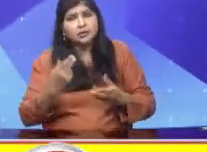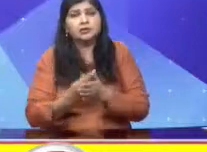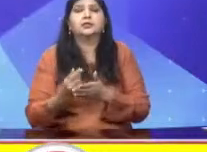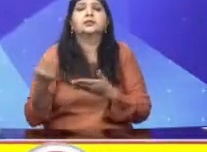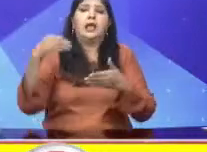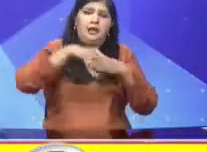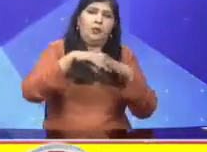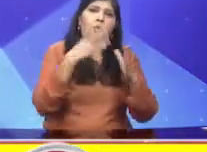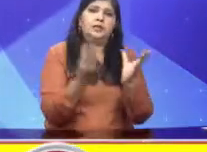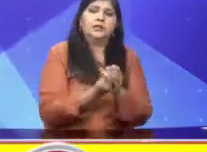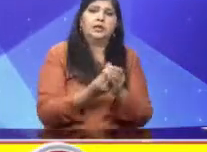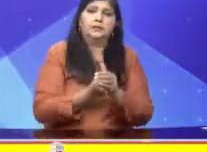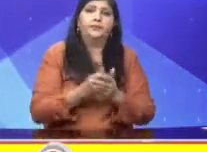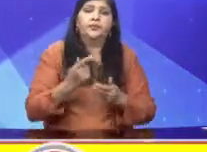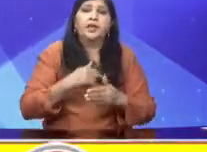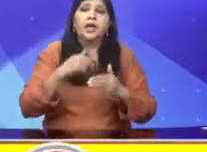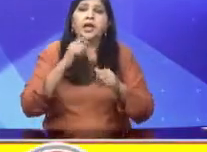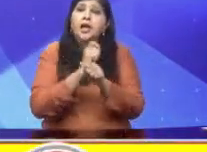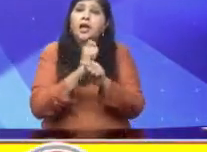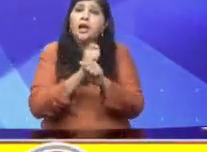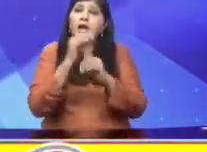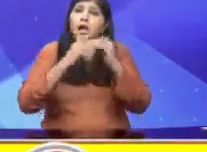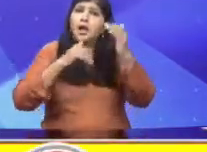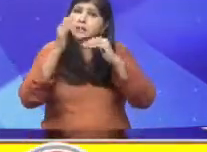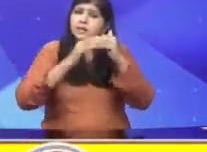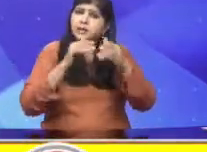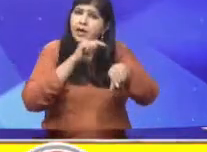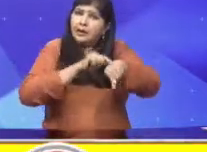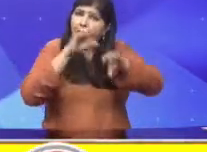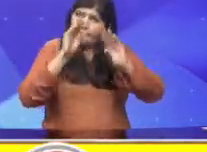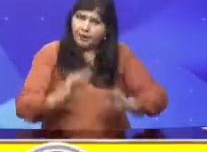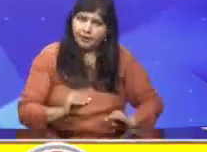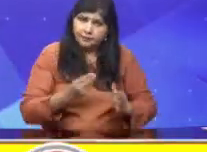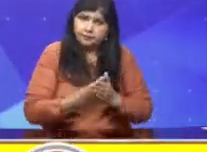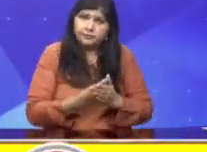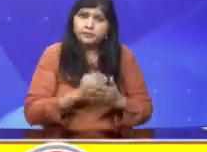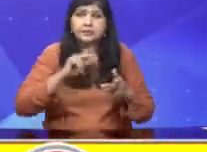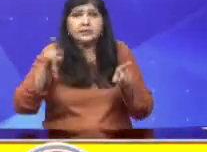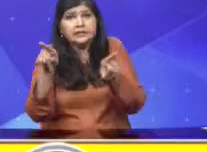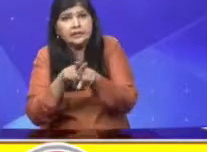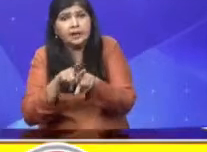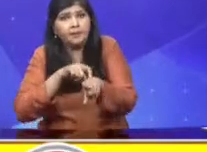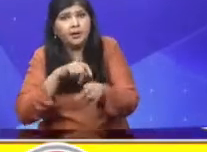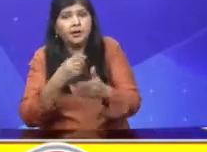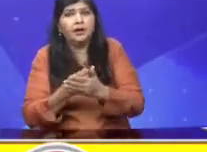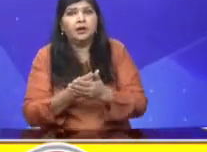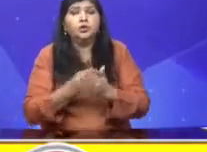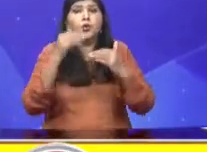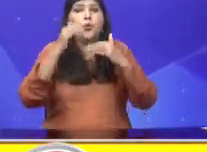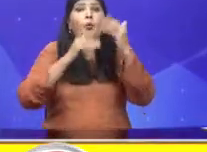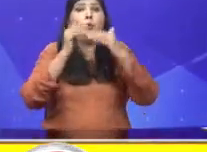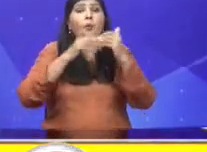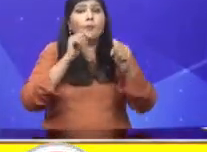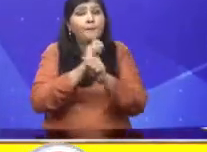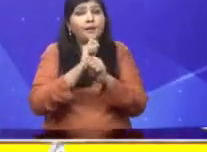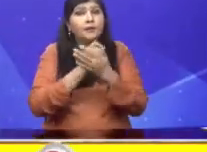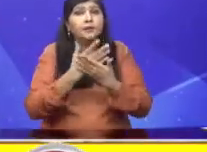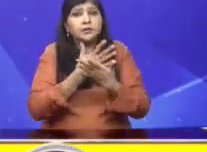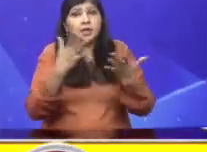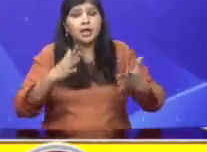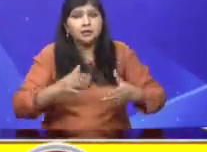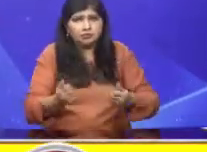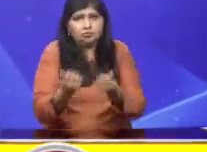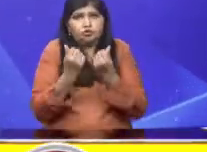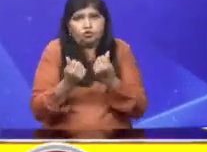इससे construction का time कम हो जाता है साथी जो गर मनते हैं वो अधिक